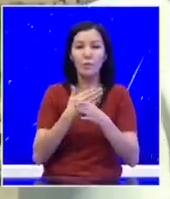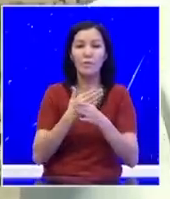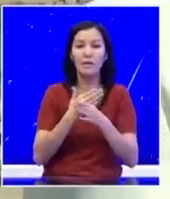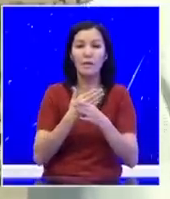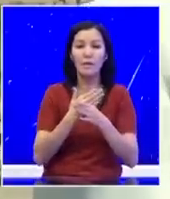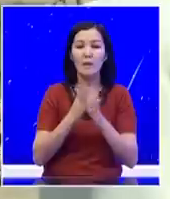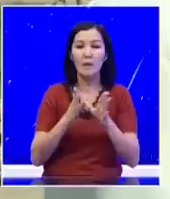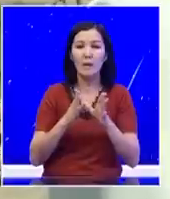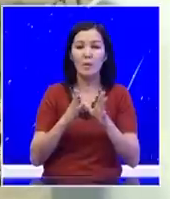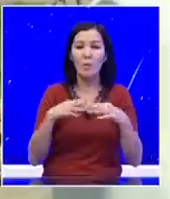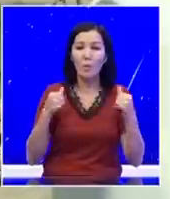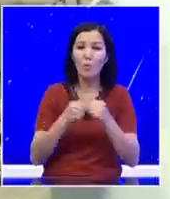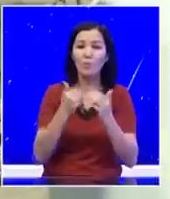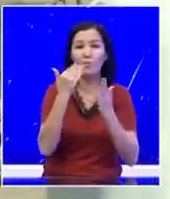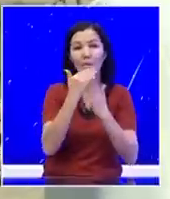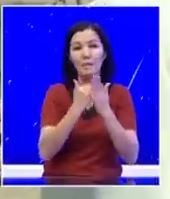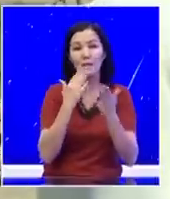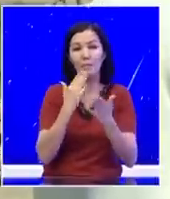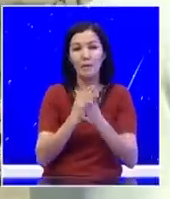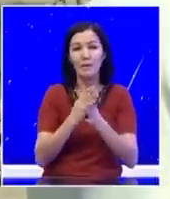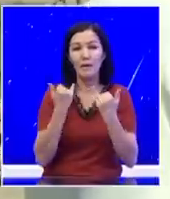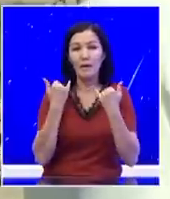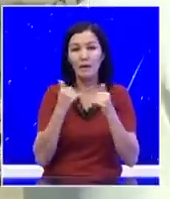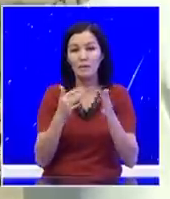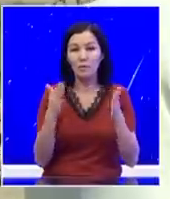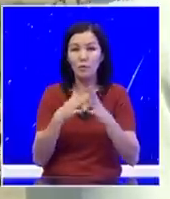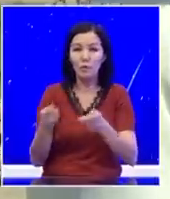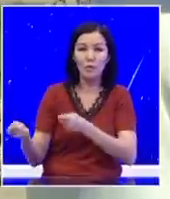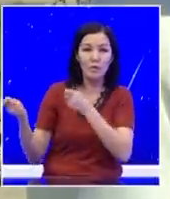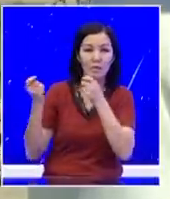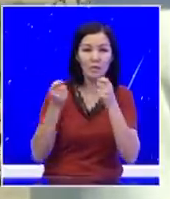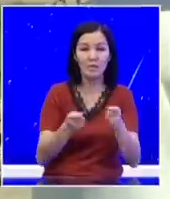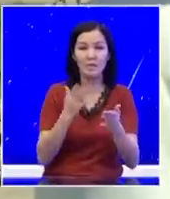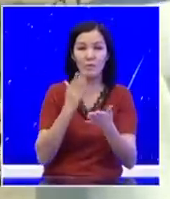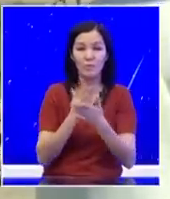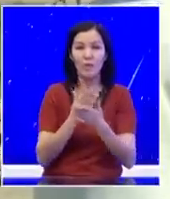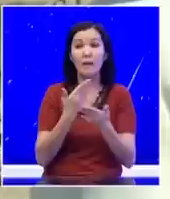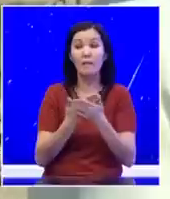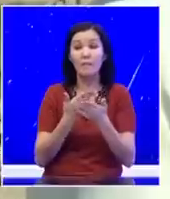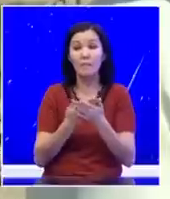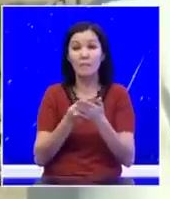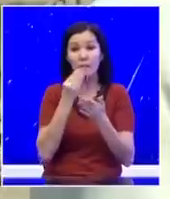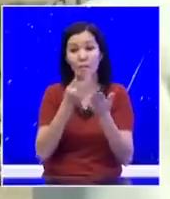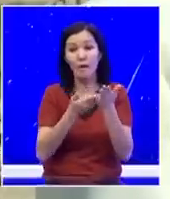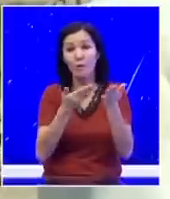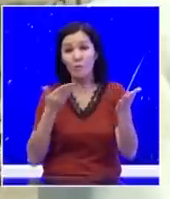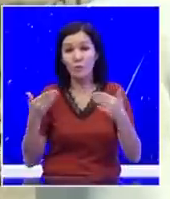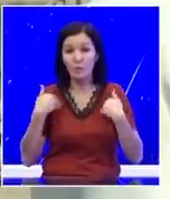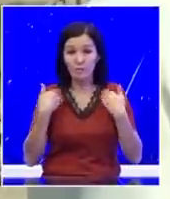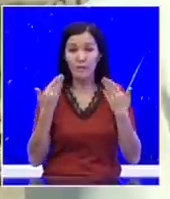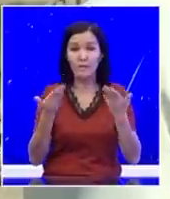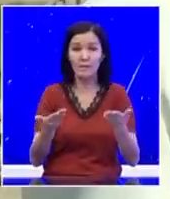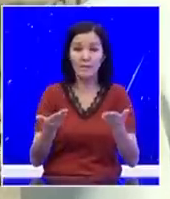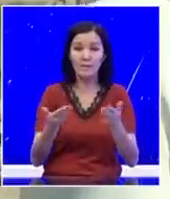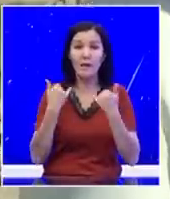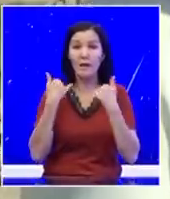бар. Қазір асханалар үйге дейін жеткізіп беру қызметтерін көрсетіп жатыр. Егер сіз біреуге ауызашар бергіңіз келсе, сондай